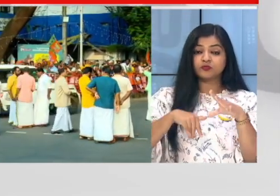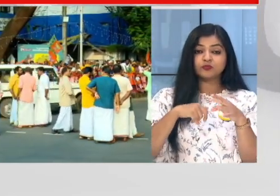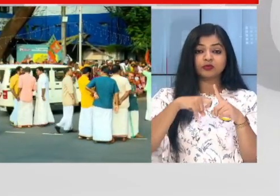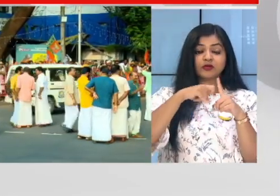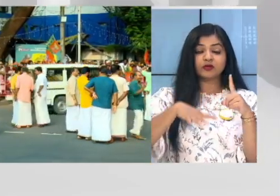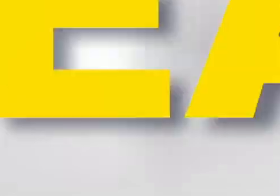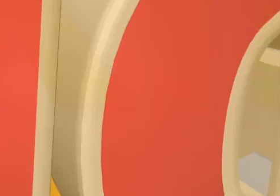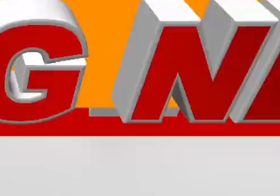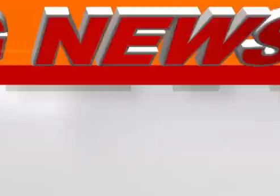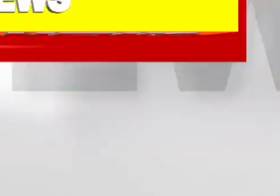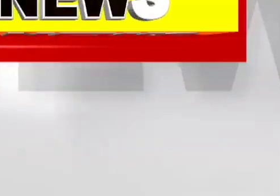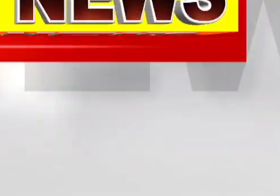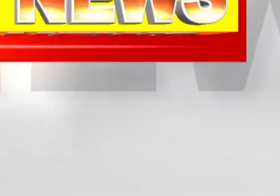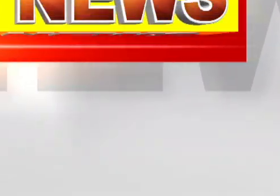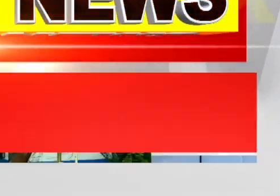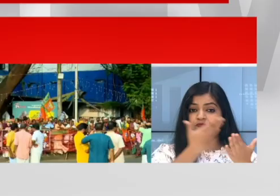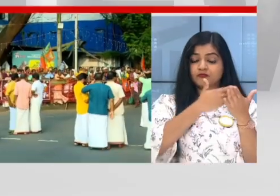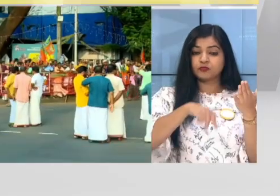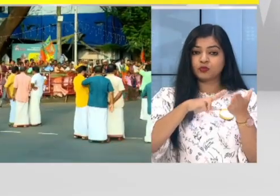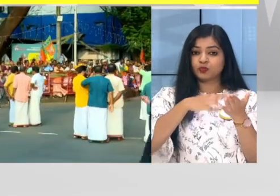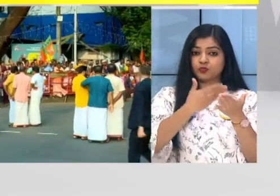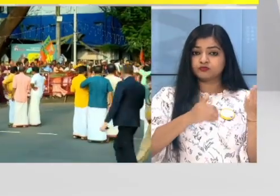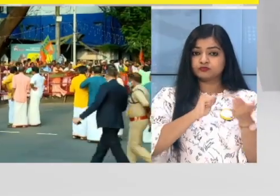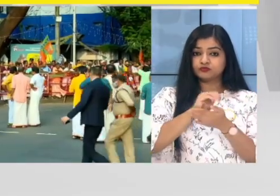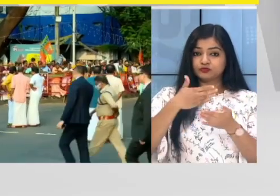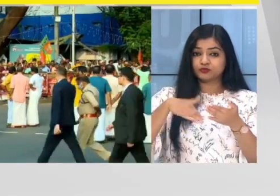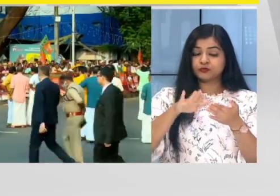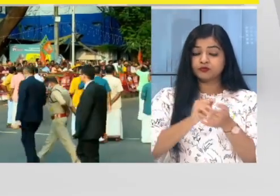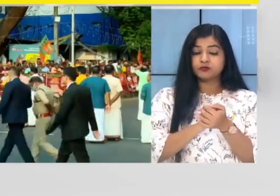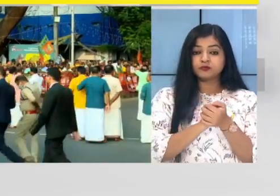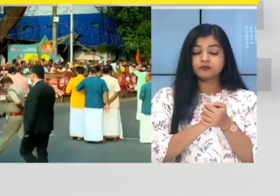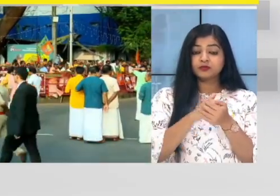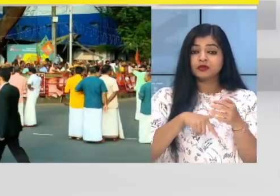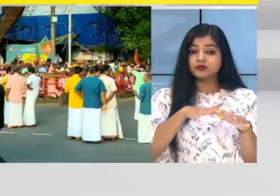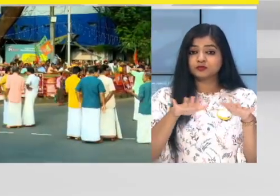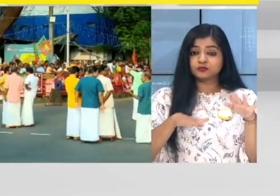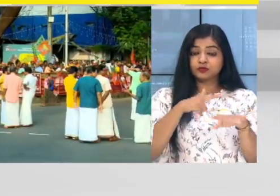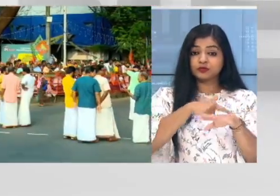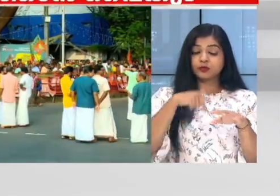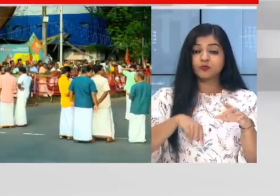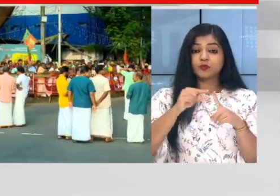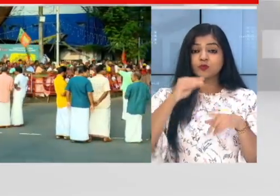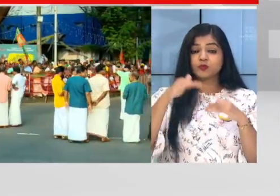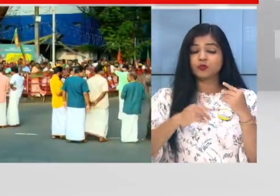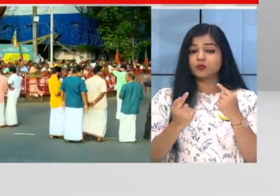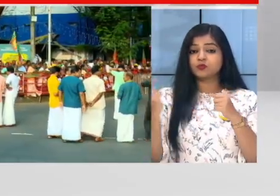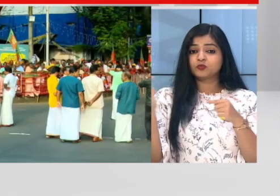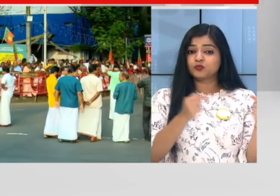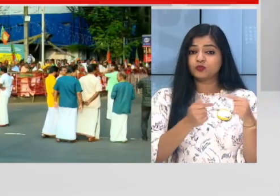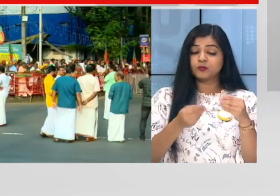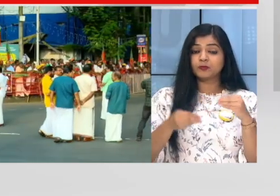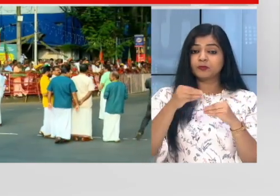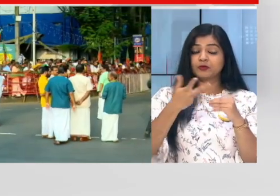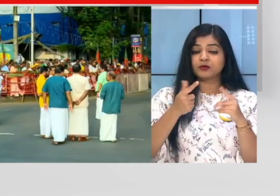കോടതിയെ സമീപിക്കുകയൊക്കെ ചെയ്തിട്ടുണ്ട്. അതിൽ നോട്ടീസ് ആയിട്ടുണ്ട് സുപ്രീം കോടതിയുടെ കേസിൽ. അതിന്റെയൊക്കെ പശ്ചാത്തലത്തിൽ രാഷ്ട്രീയ വിമർശനങ്ങൾ സ്വാഭാവികമായും അദ്ദേഹത്തിൽ നിന്നുണ്ടാവും. കഴിഞ്ഞ